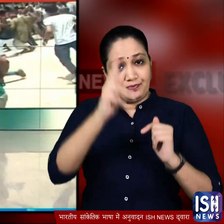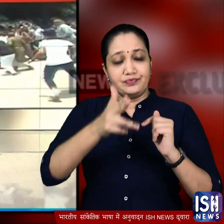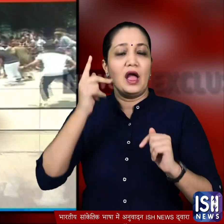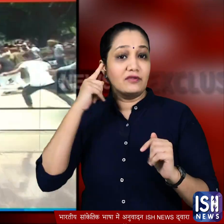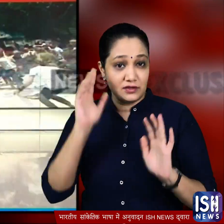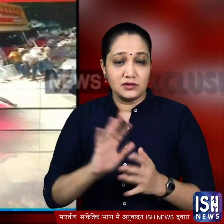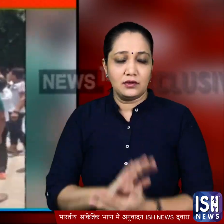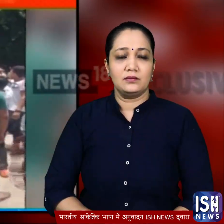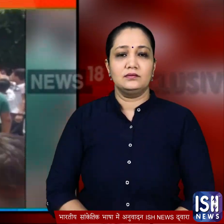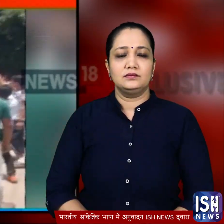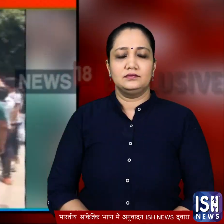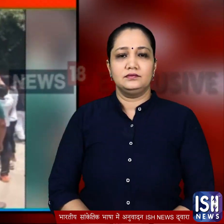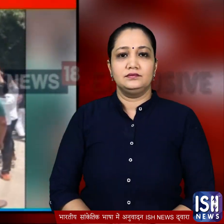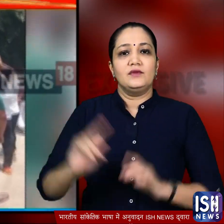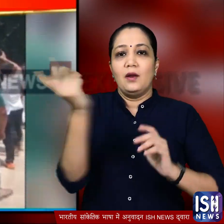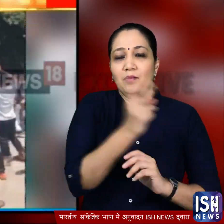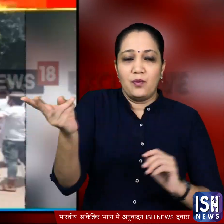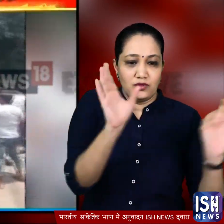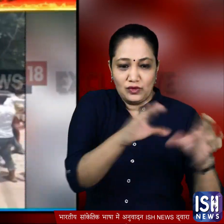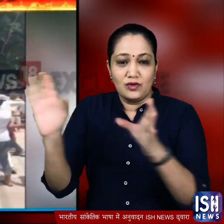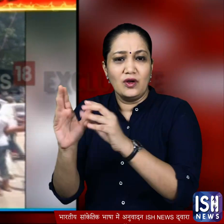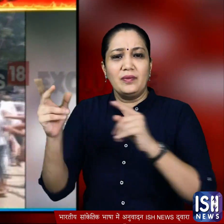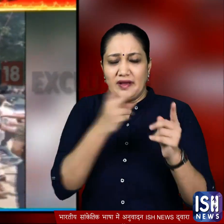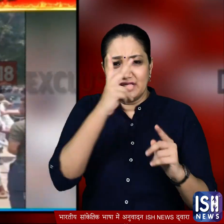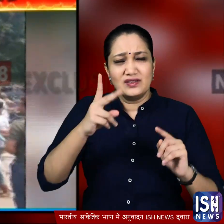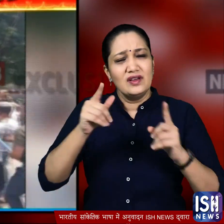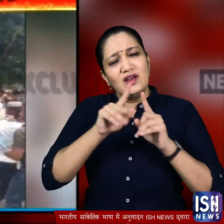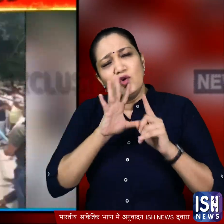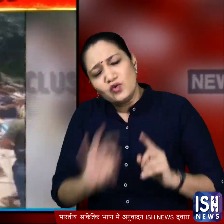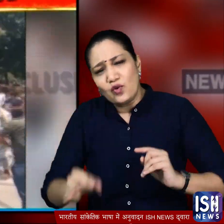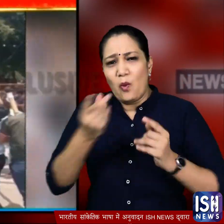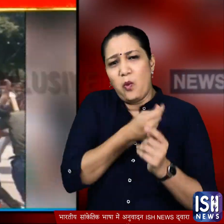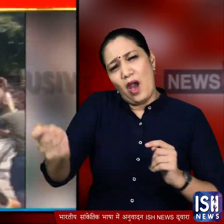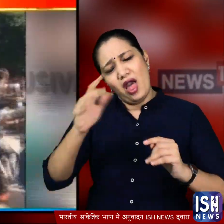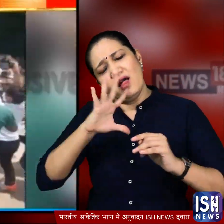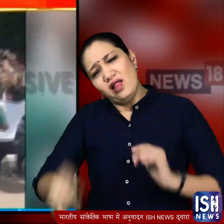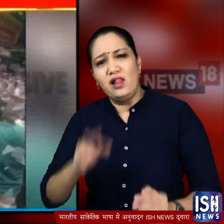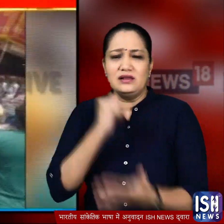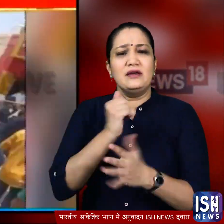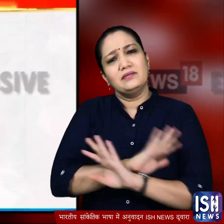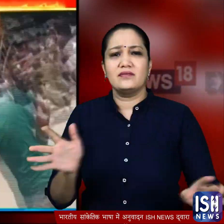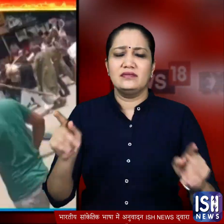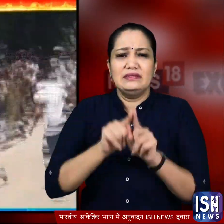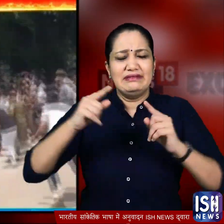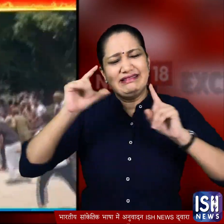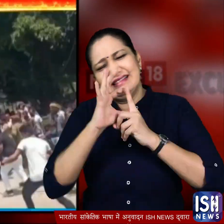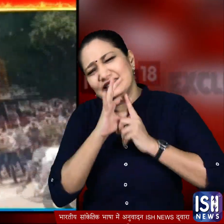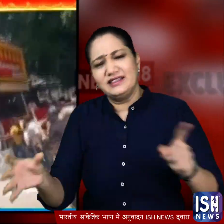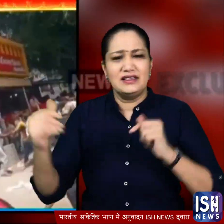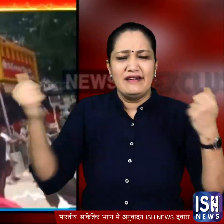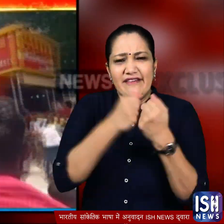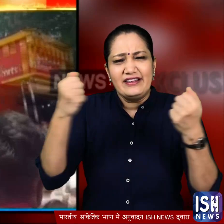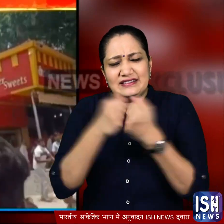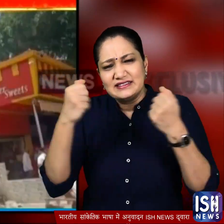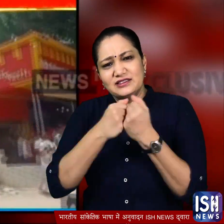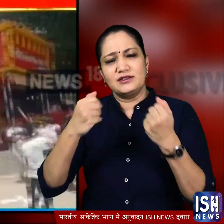हुई और दोनों पक्षों के लोगों को देखकर ऐसा लगा मानो वो एक दूसरे की जान लेकर ही रहेंगे। उनके बीच काफी देर